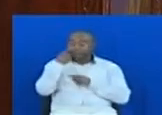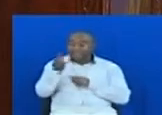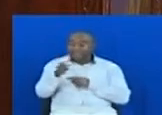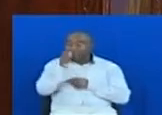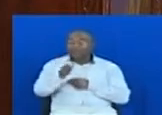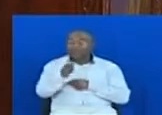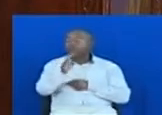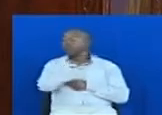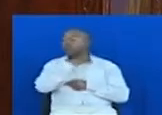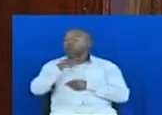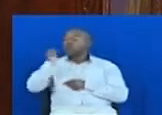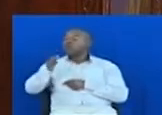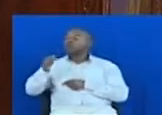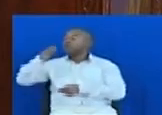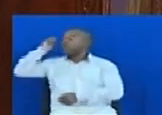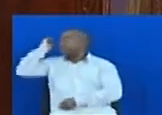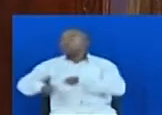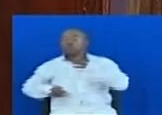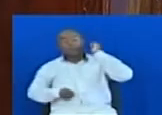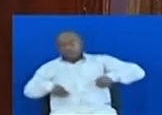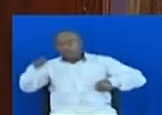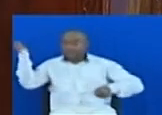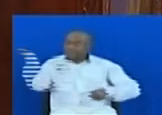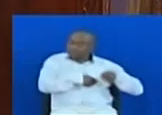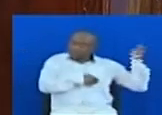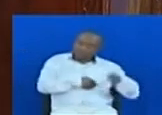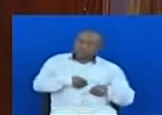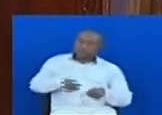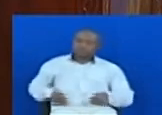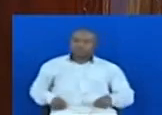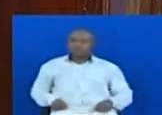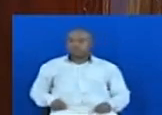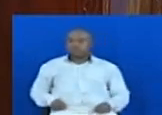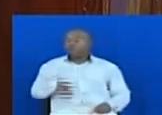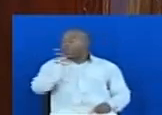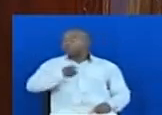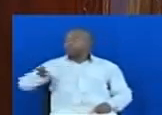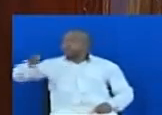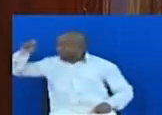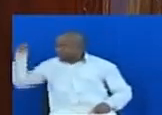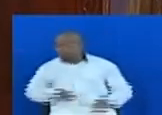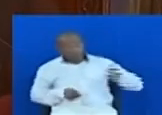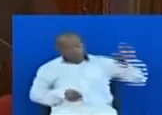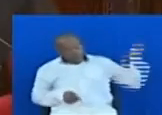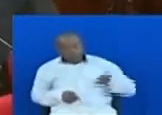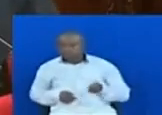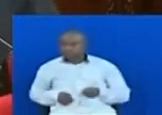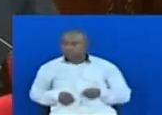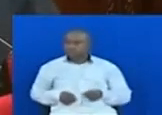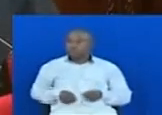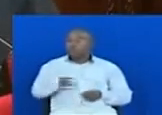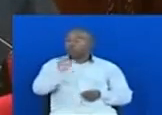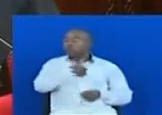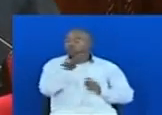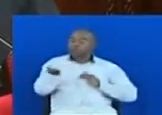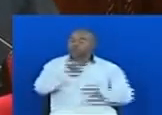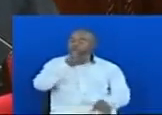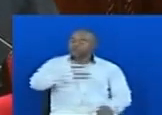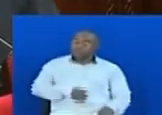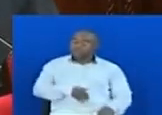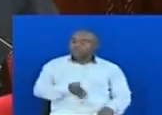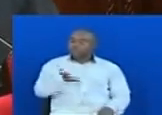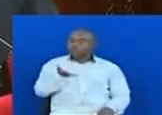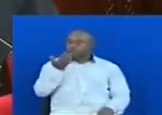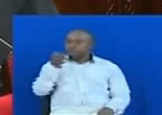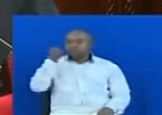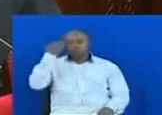wameuawa kwa corona hii. Watu wanapigwa kwa corona hii. Wamekufanyia kwa corona hii. Lakini rais wetu alikuwa